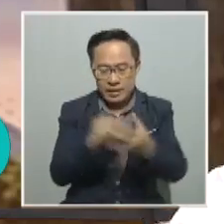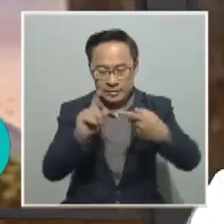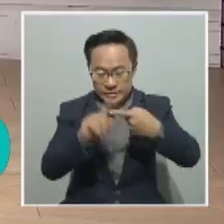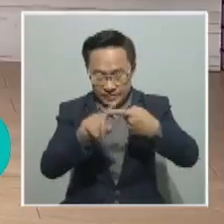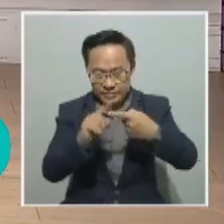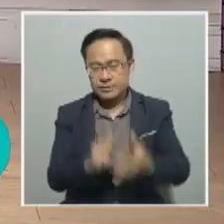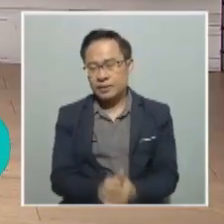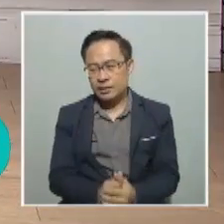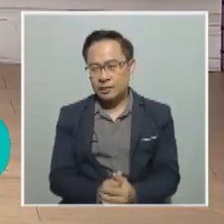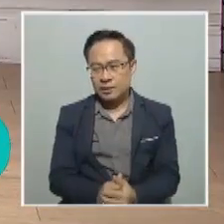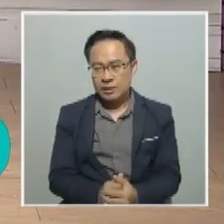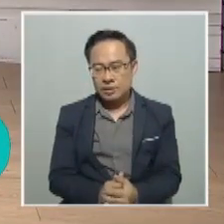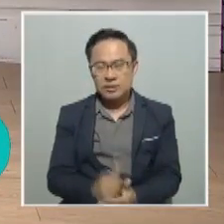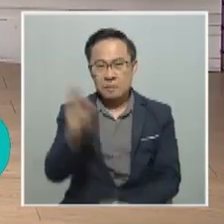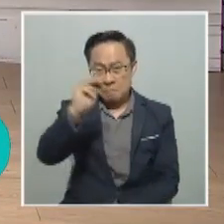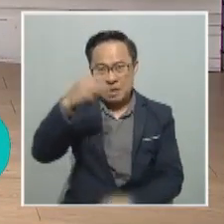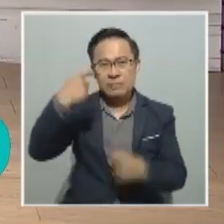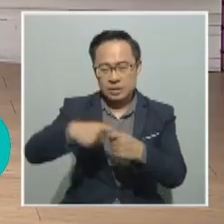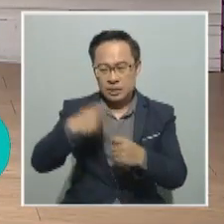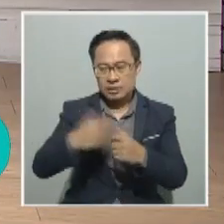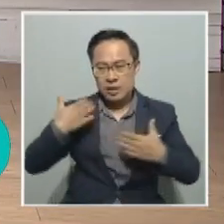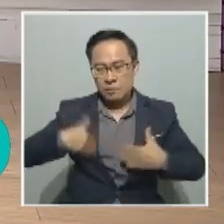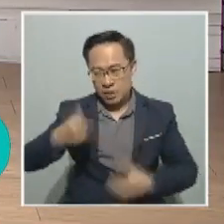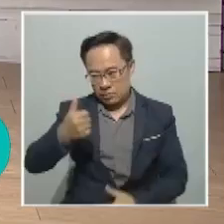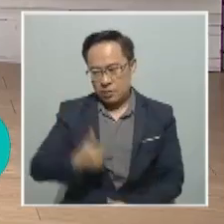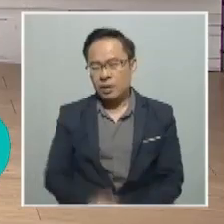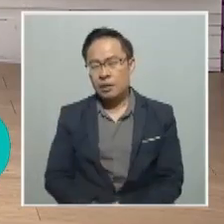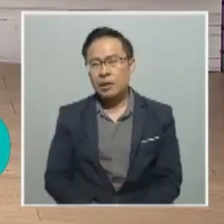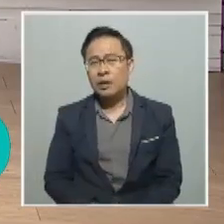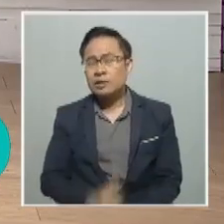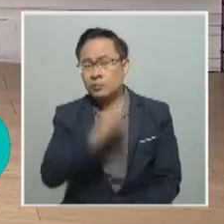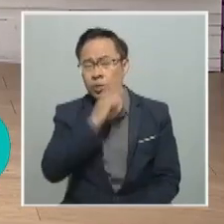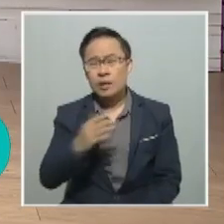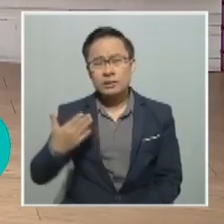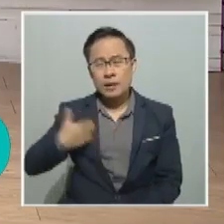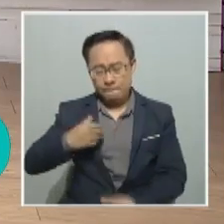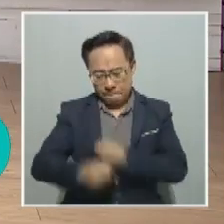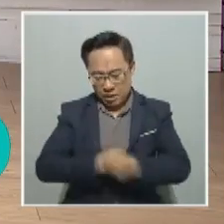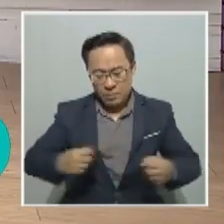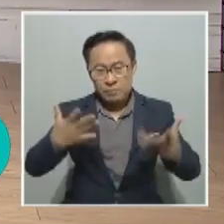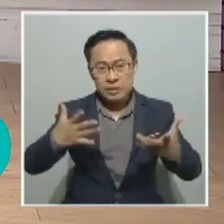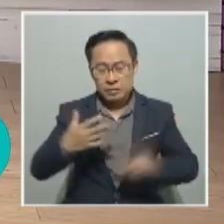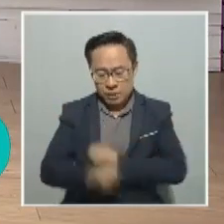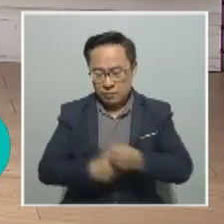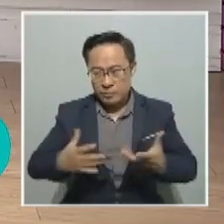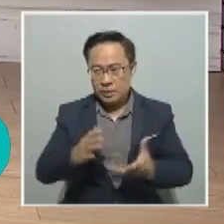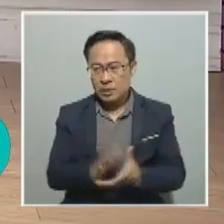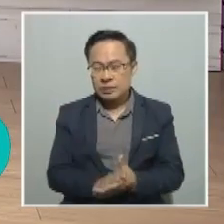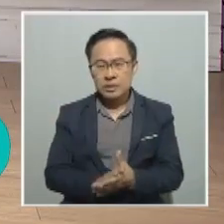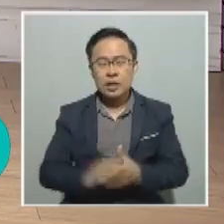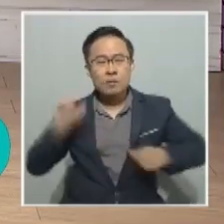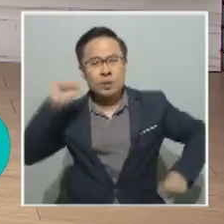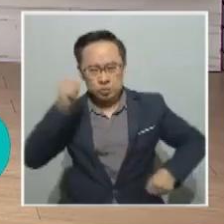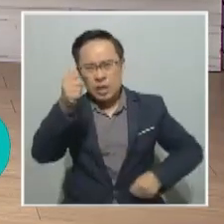ช้ไม้ดันอะไรเงี้ยเนาะ เออโอเคได้ คือเดี๋ยวมีคำถามอีกว่าที่บ้านคือผ้าเช็ดตัวยาวมากเลยอะค่ะก็จับแ